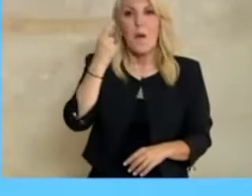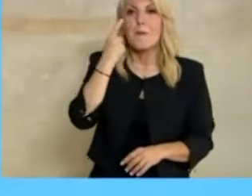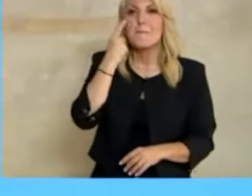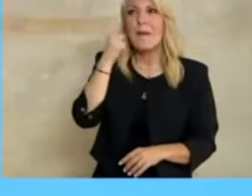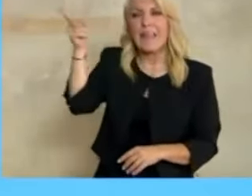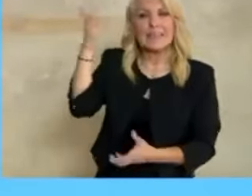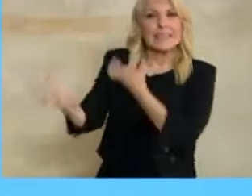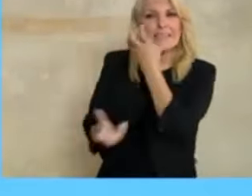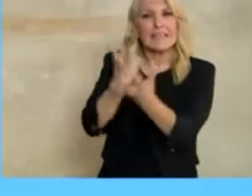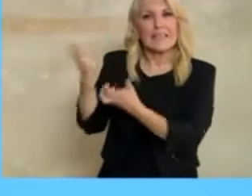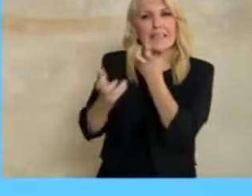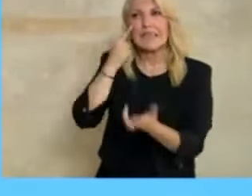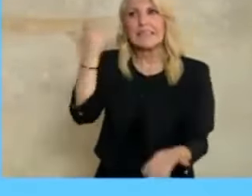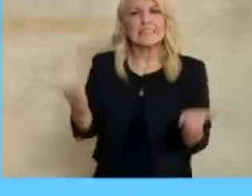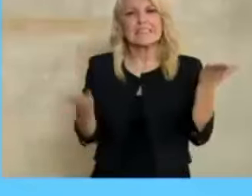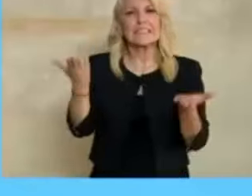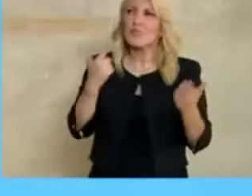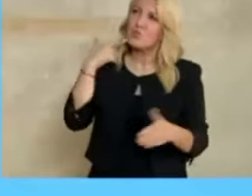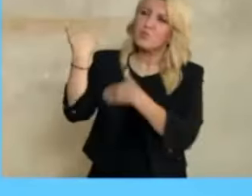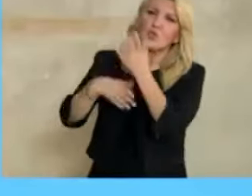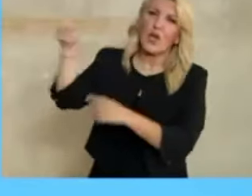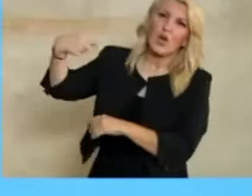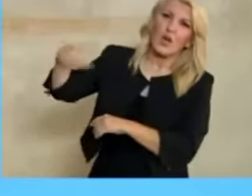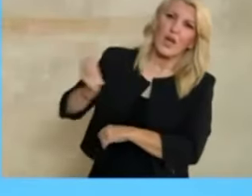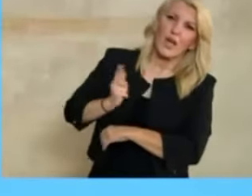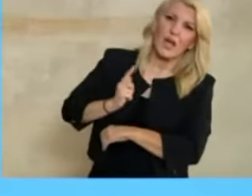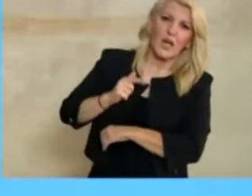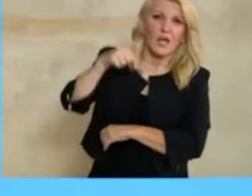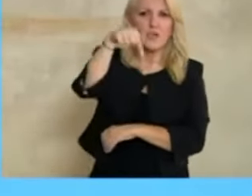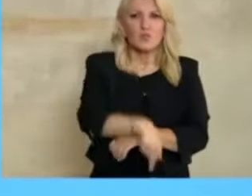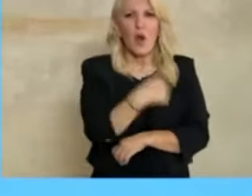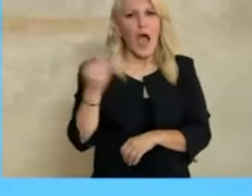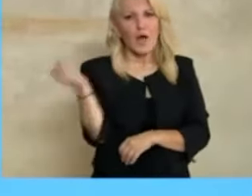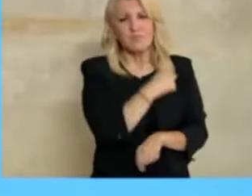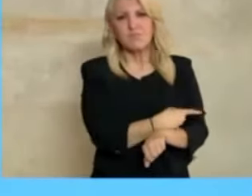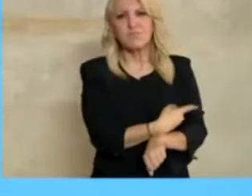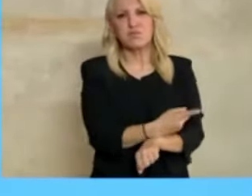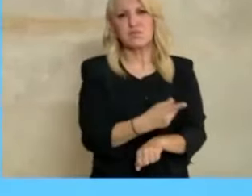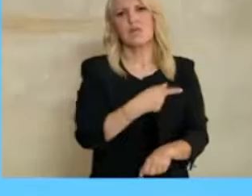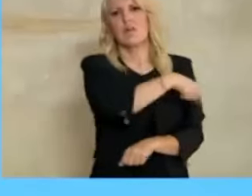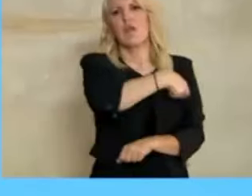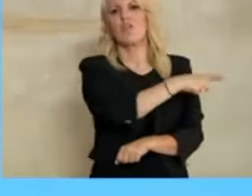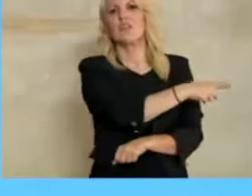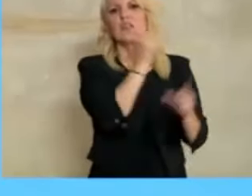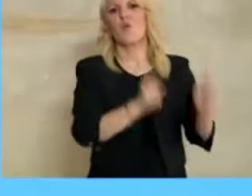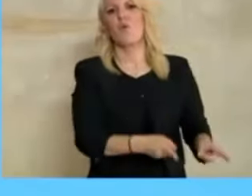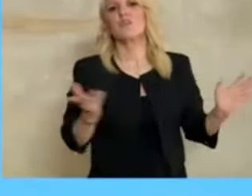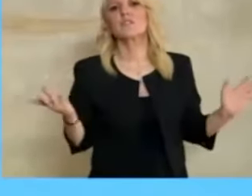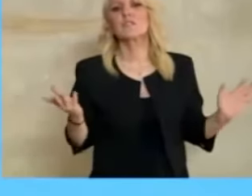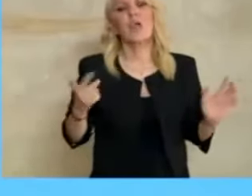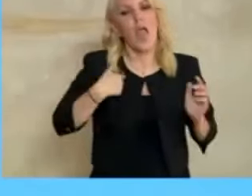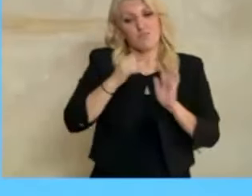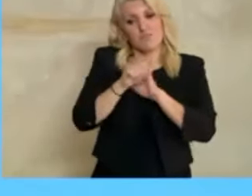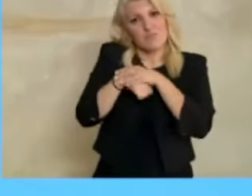αυτό? Διότι τελικά η δικαιοσύνη είναι αυτή η οποία θα αποφανθεί για τις ποινικές